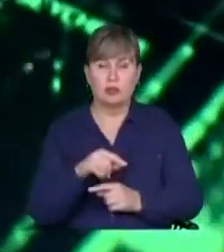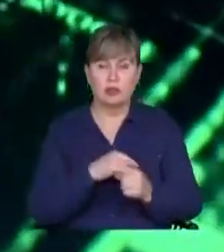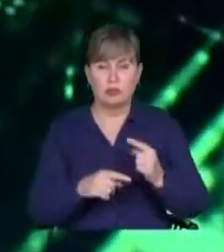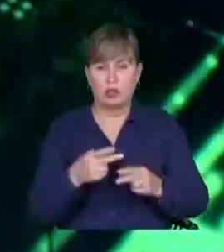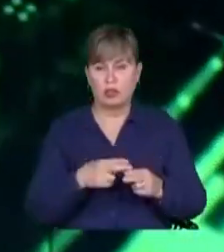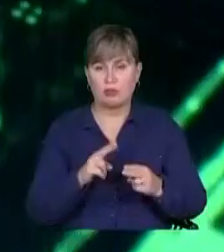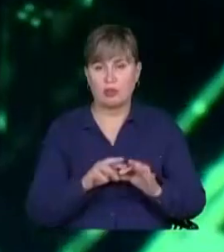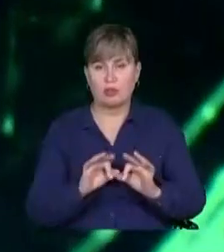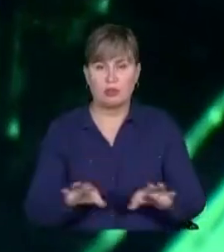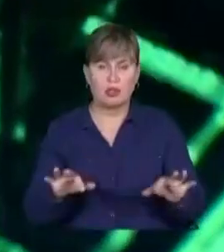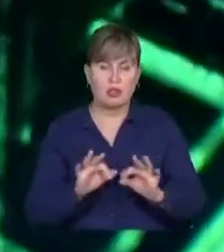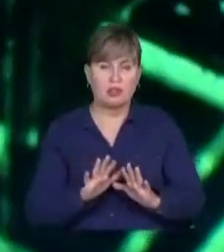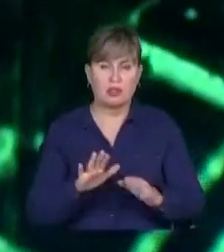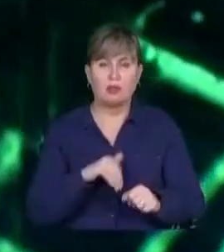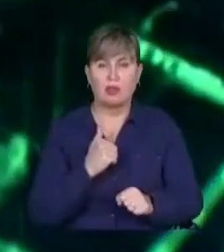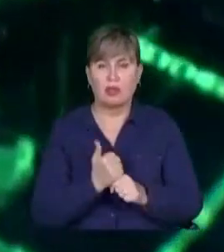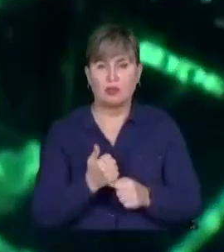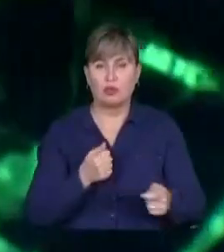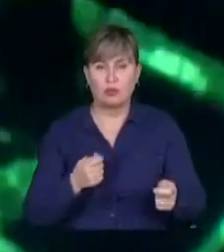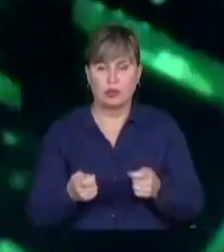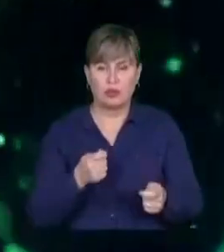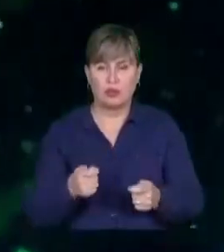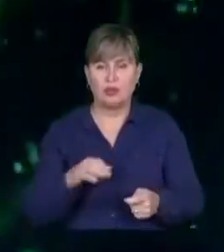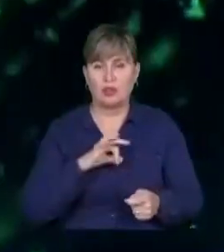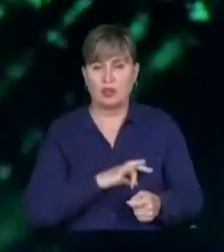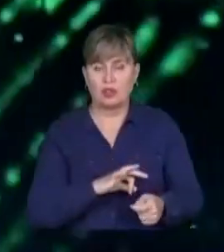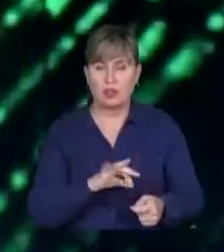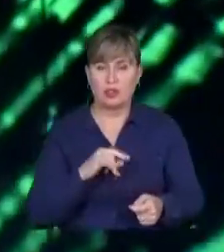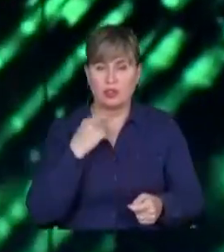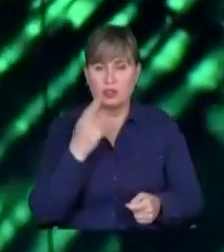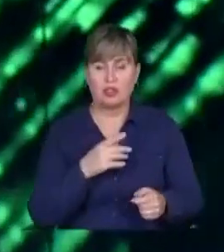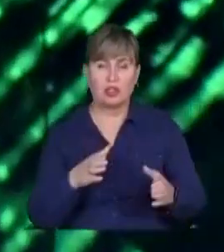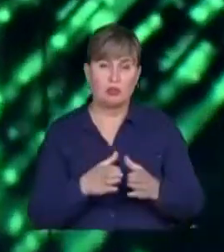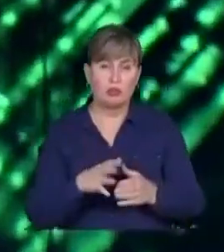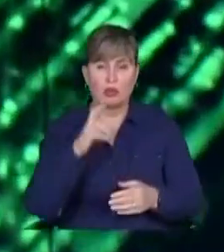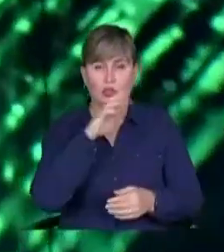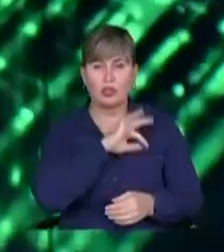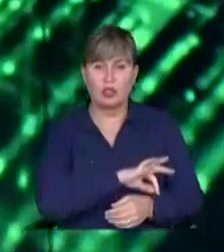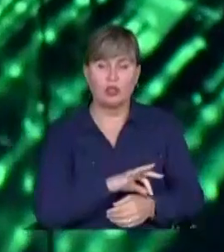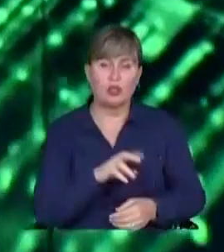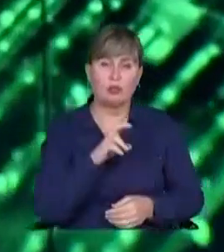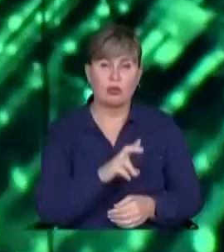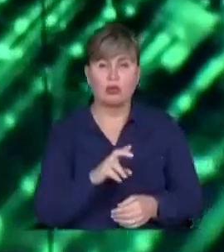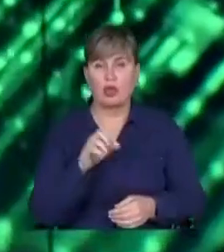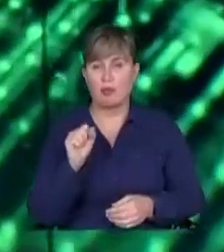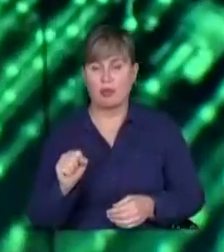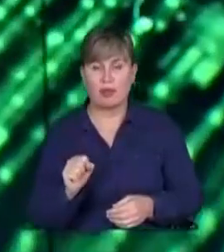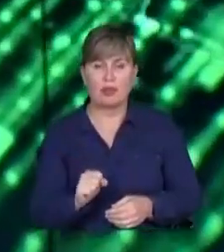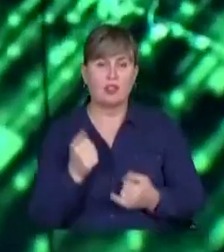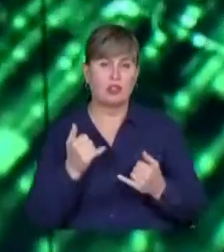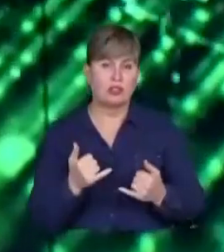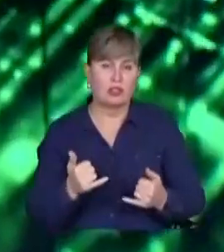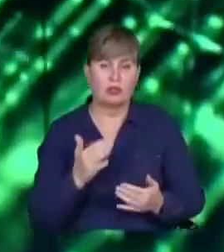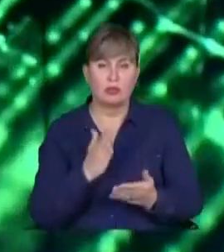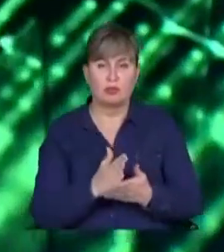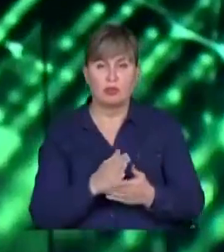этом нам расскажет замглавы управления администрирования доходов физлиц Комитета госдоходов Баужан Амангельда. Он сейчас на